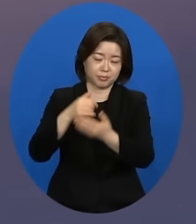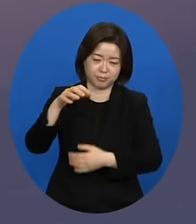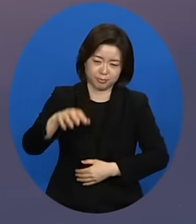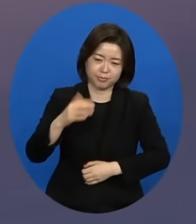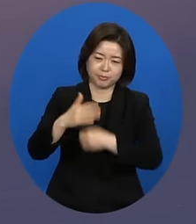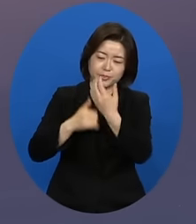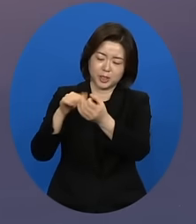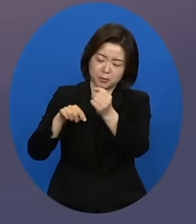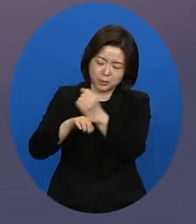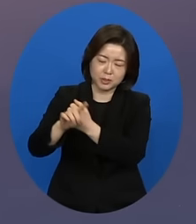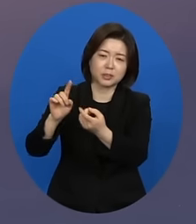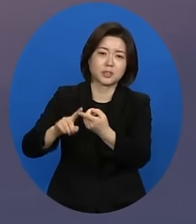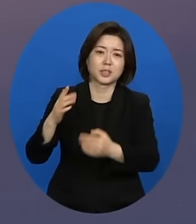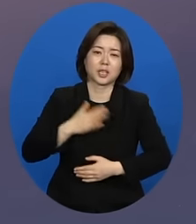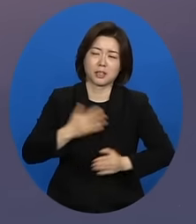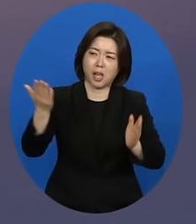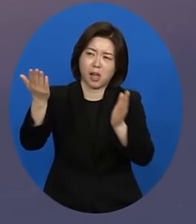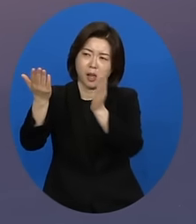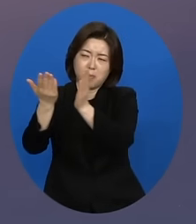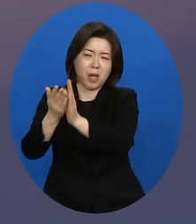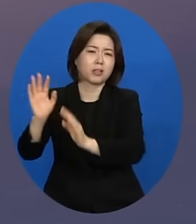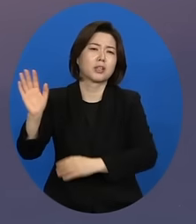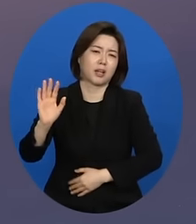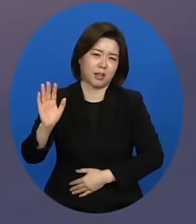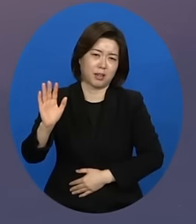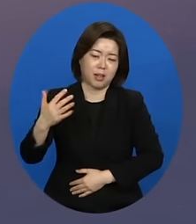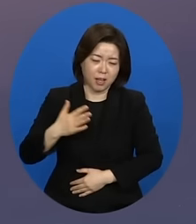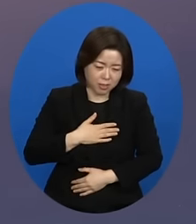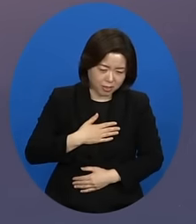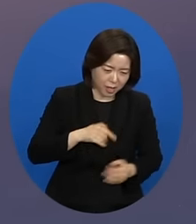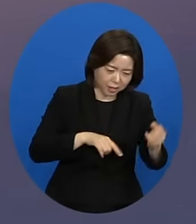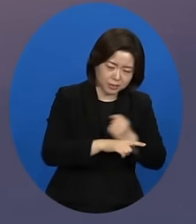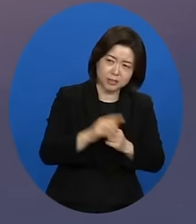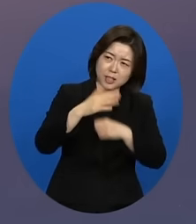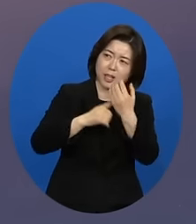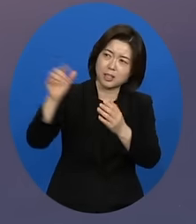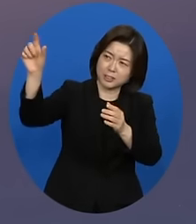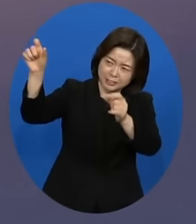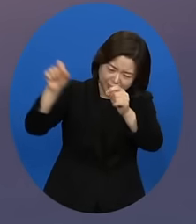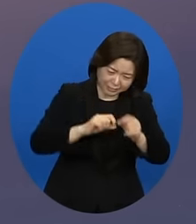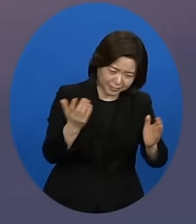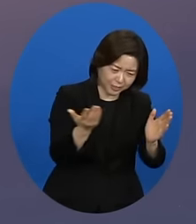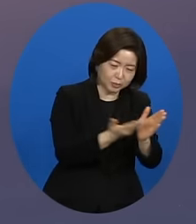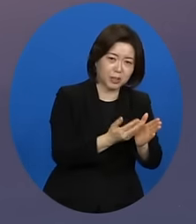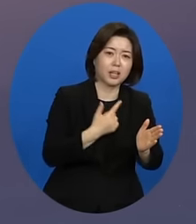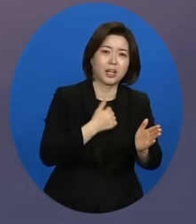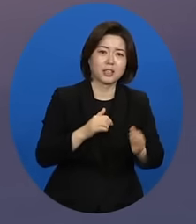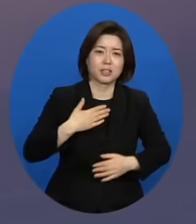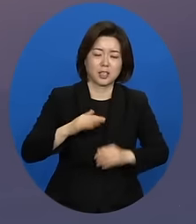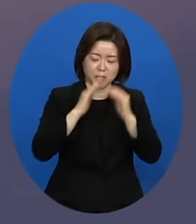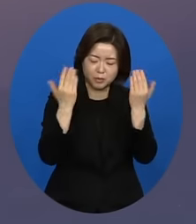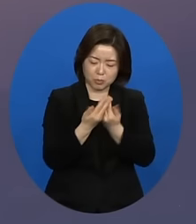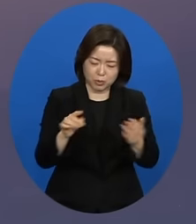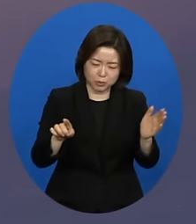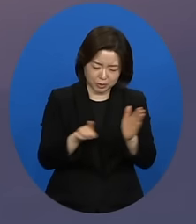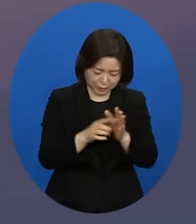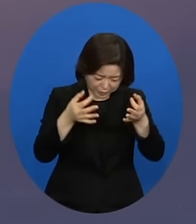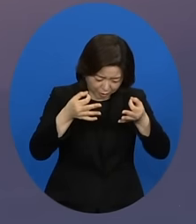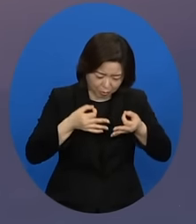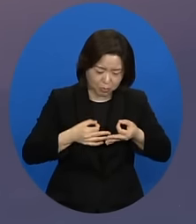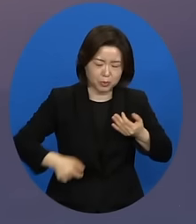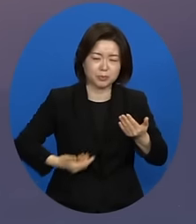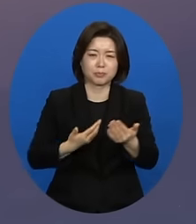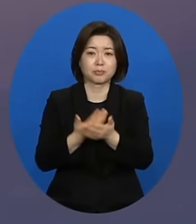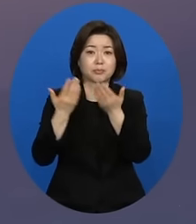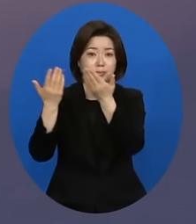하나님의 뜻에 나를 맞추지 않고 내 뜻에 하나님을 맞추려 했던 나의 모든 신앙의 모습을